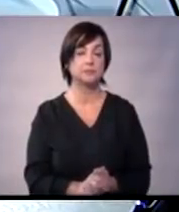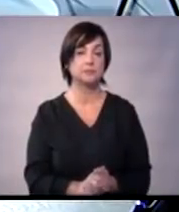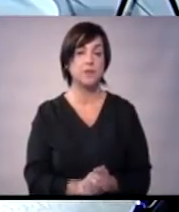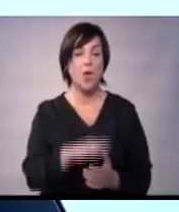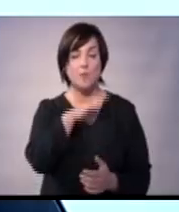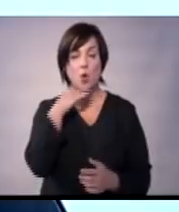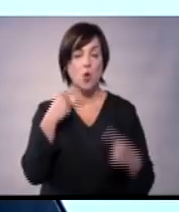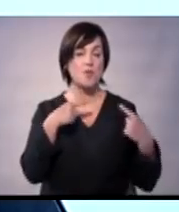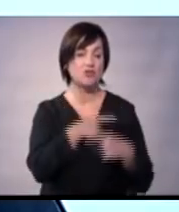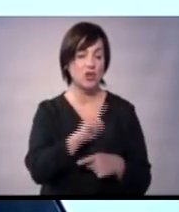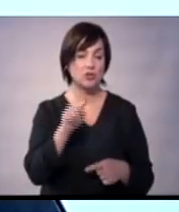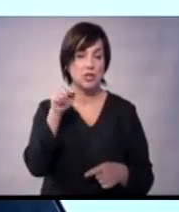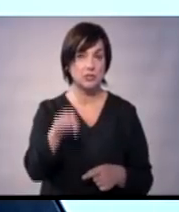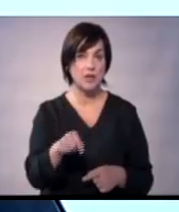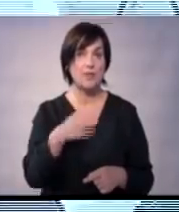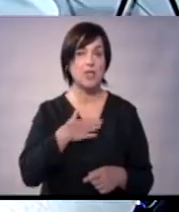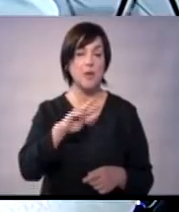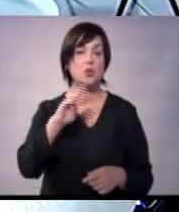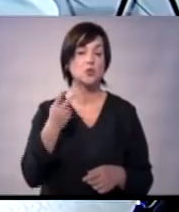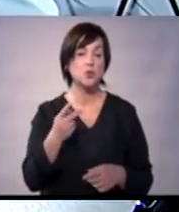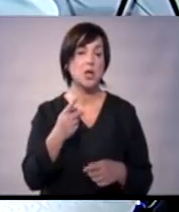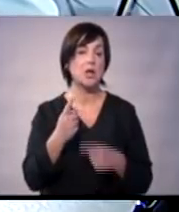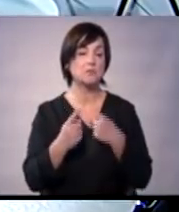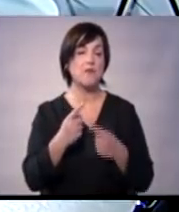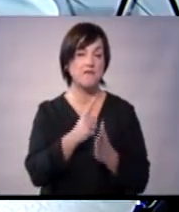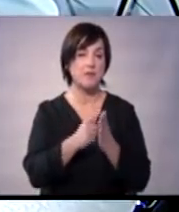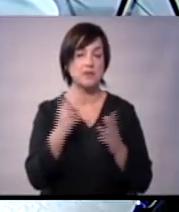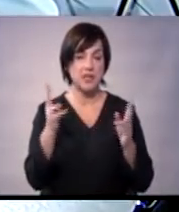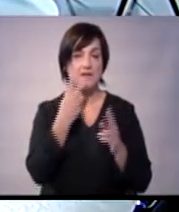Много ме жалаш, не сум таму. Мислам дека ќе имаме други да се видиме.